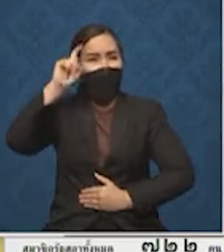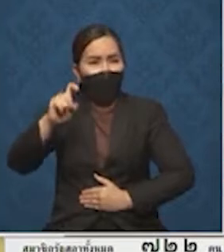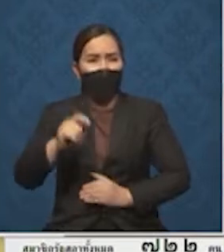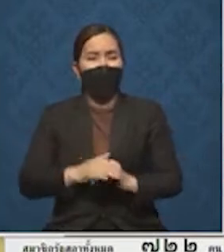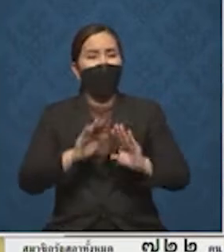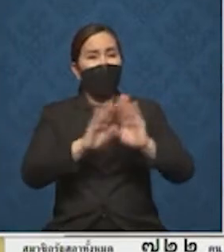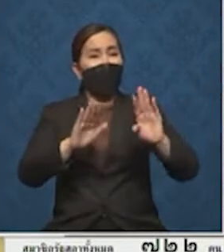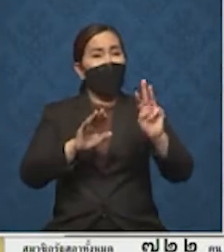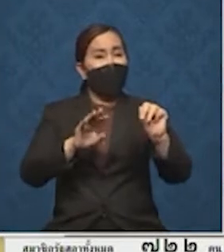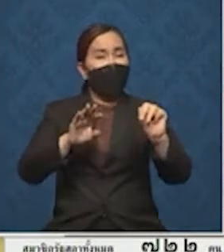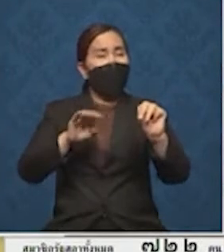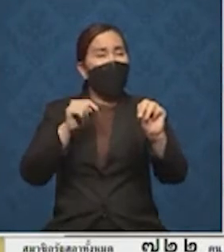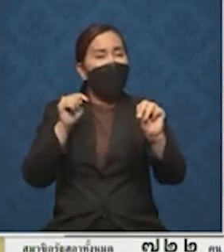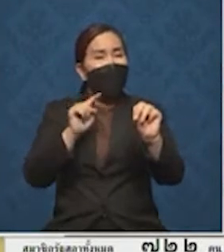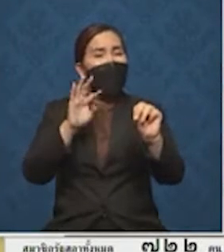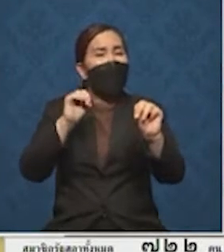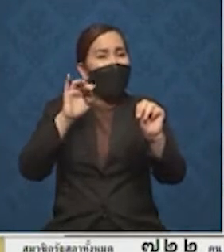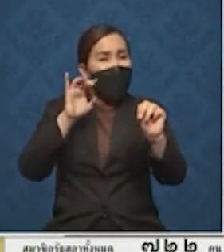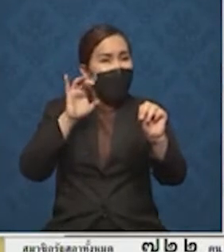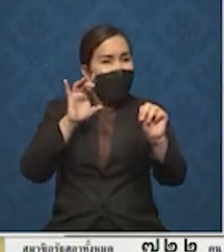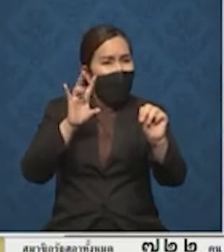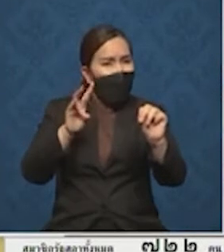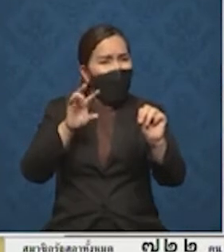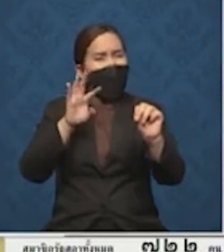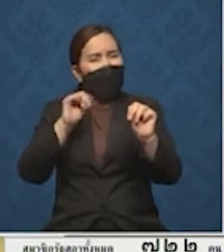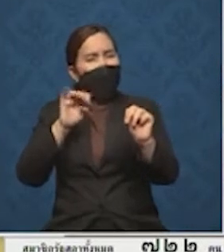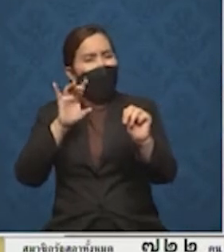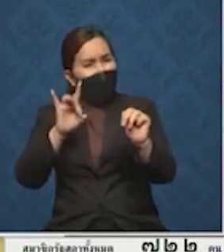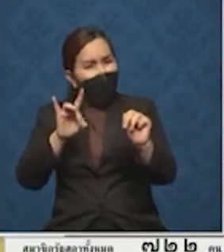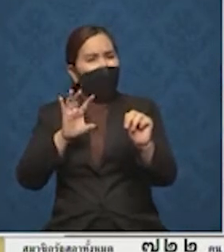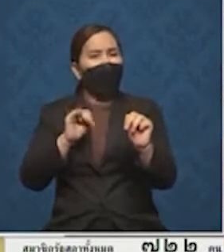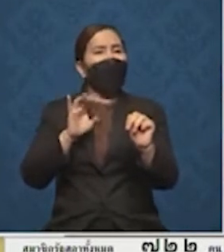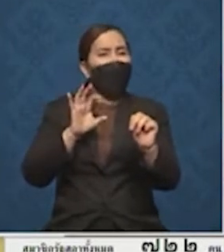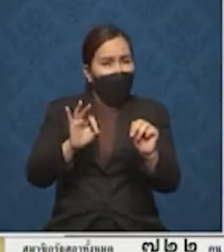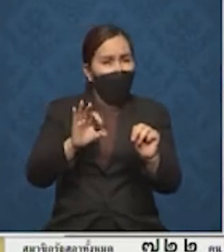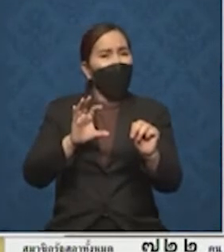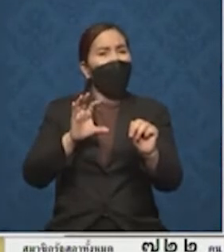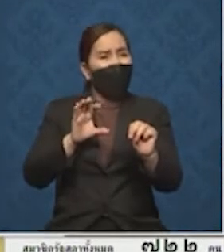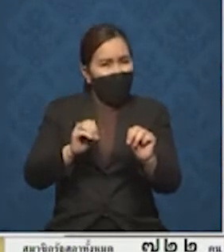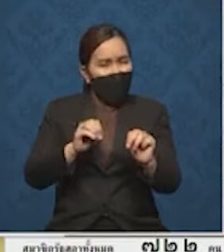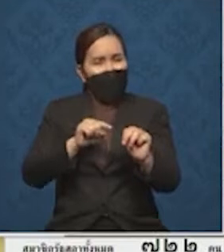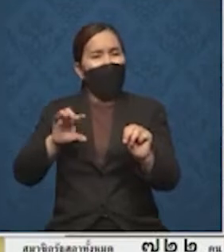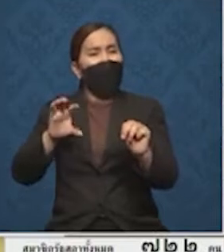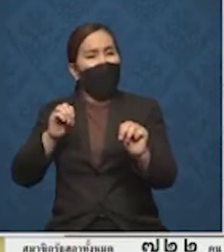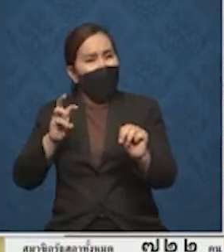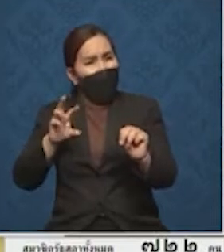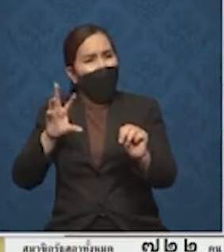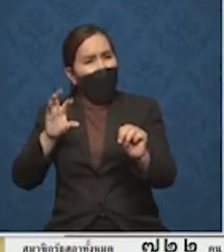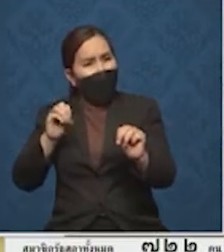47, 48, 49, 50 ถึง 56, 57